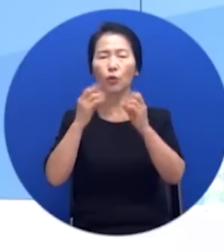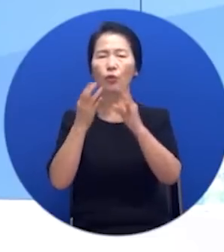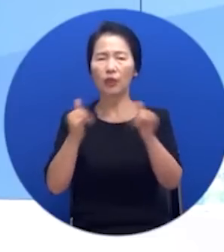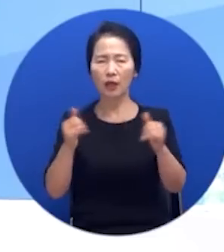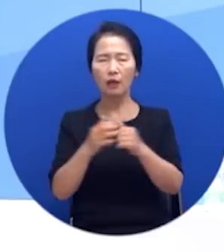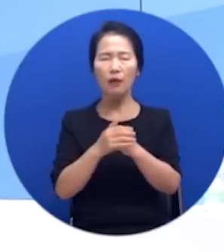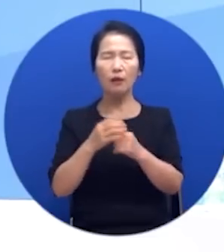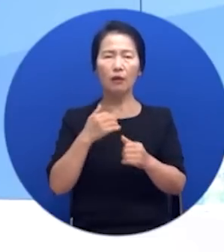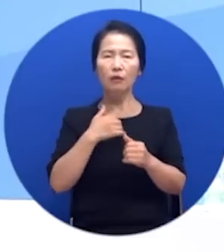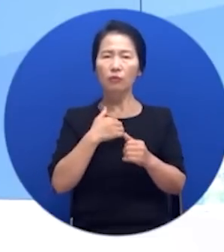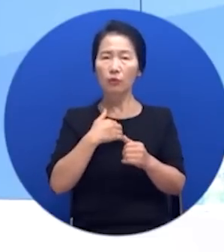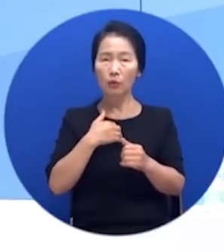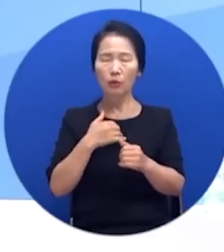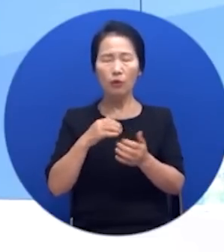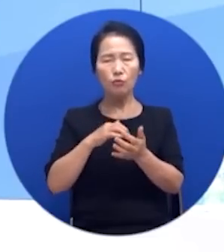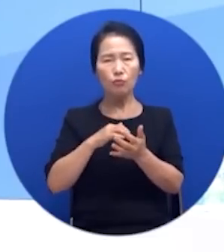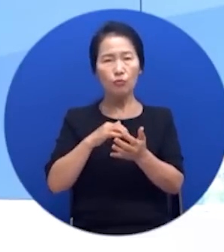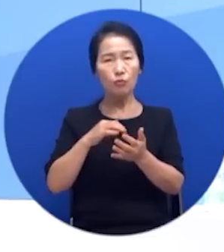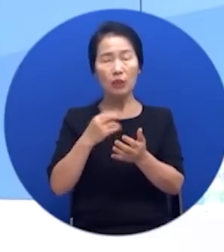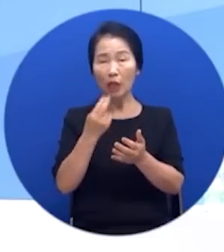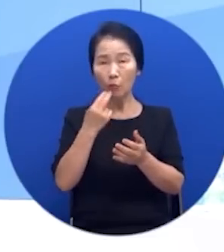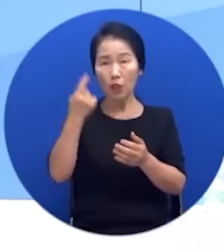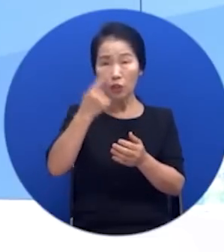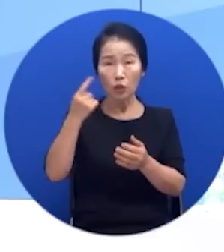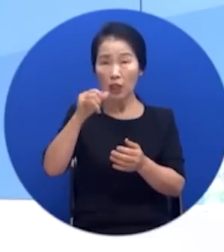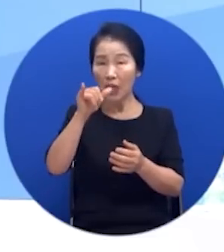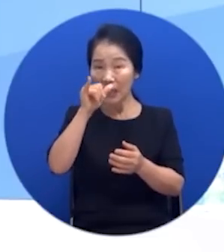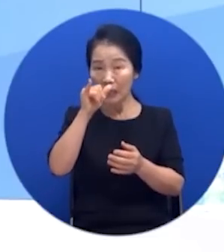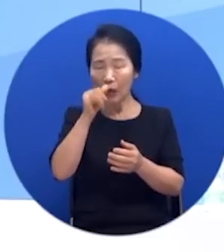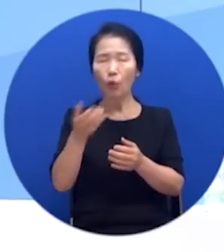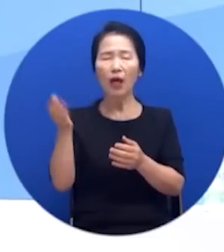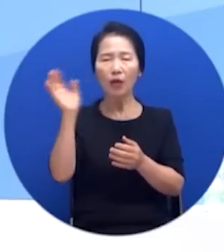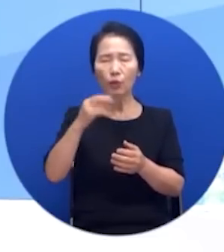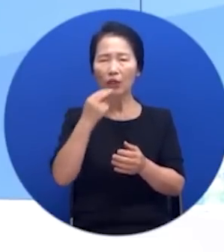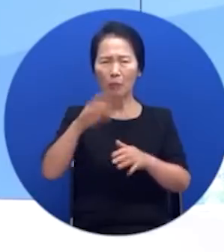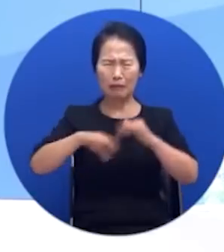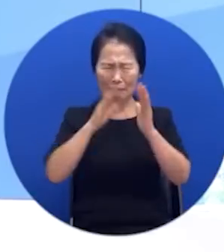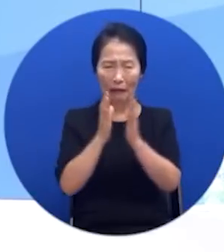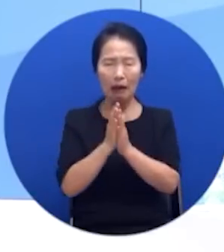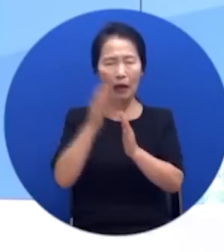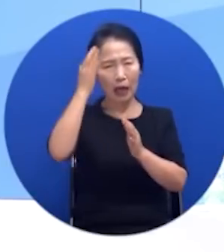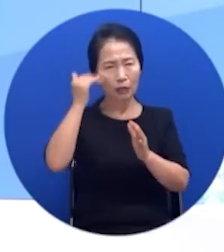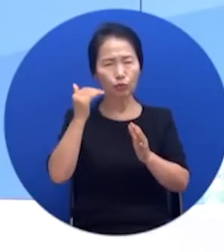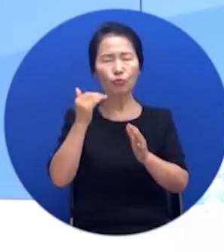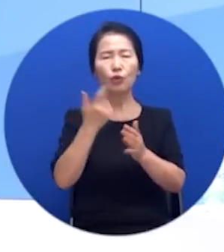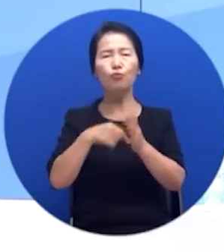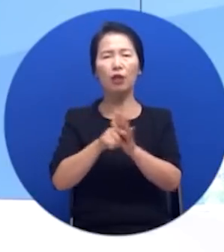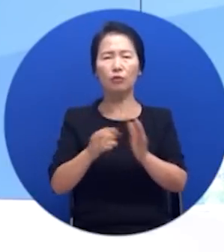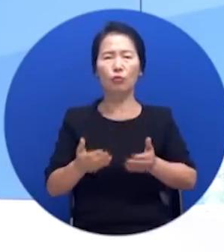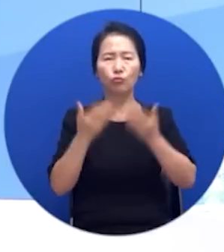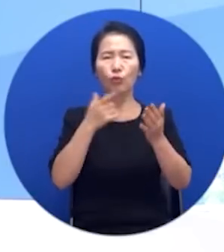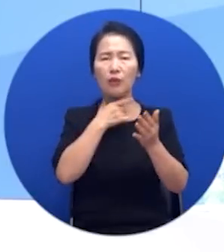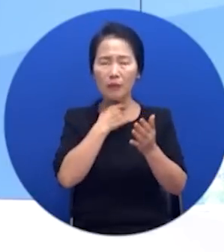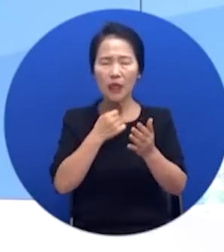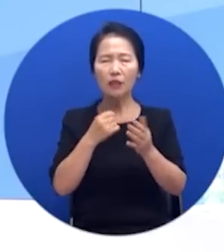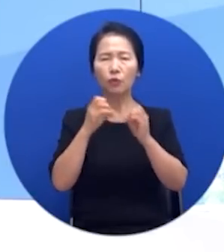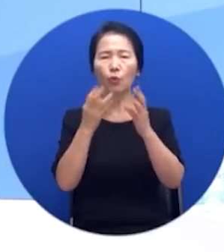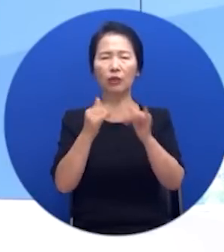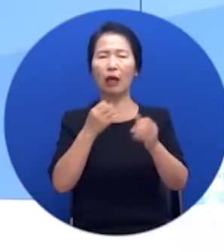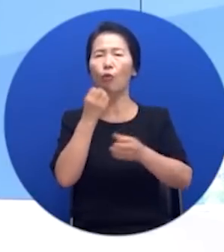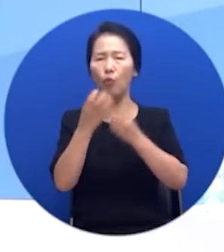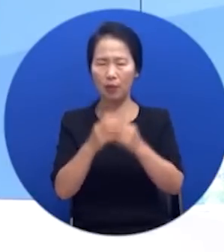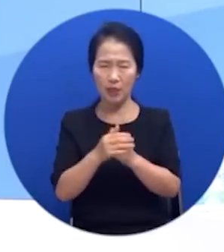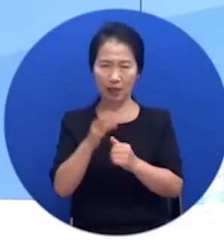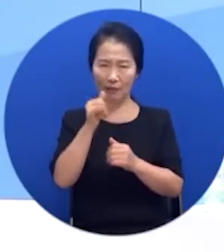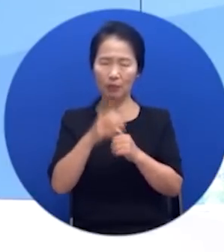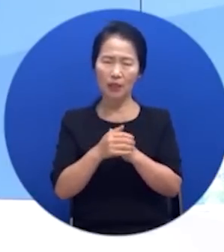있다면 모두 조선을 위해 바치리라는 잊어서는 안 되는 헌신이었습니다. 일제 하나되었던 우리가 해방으로 들이대는